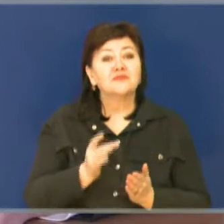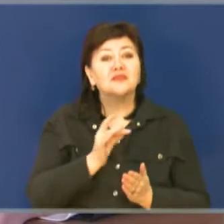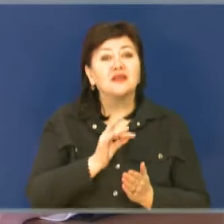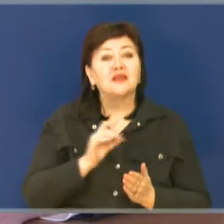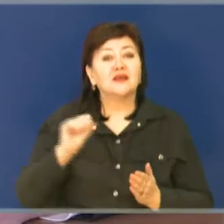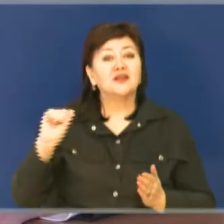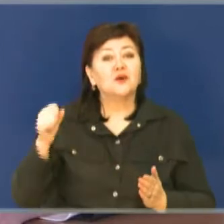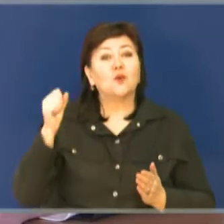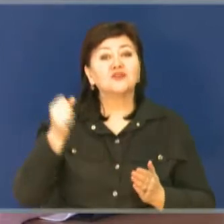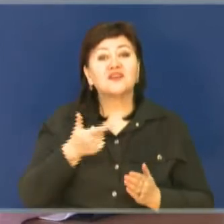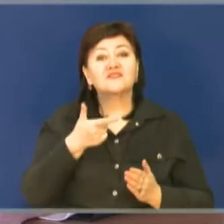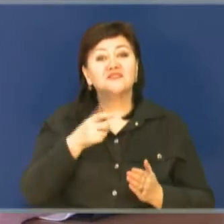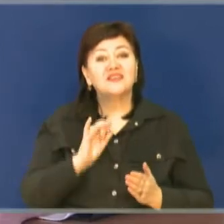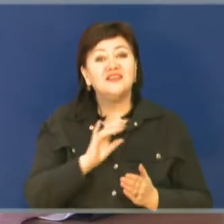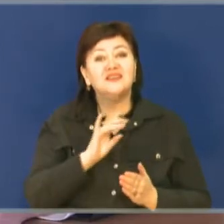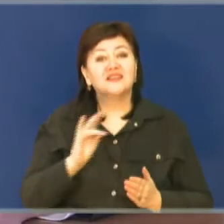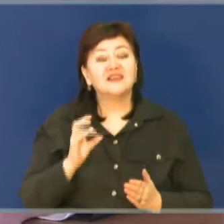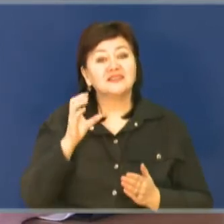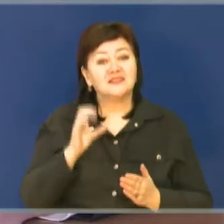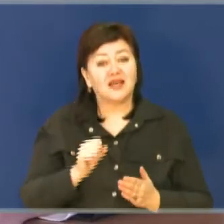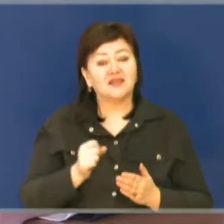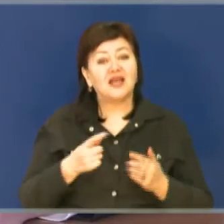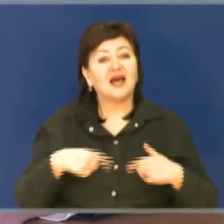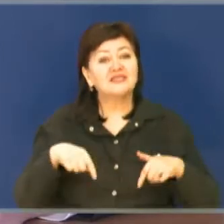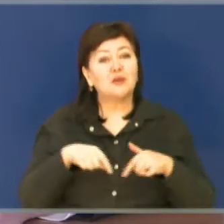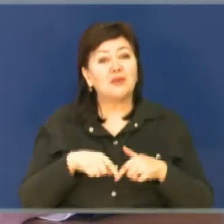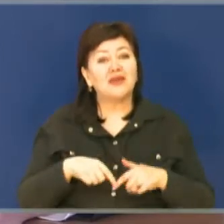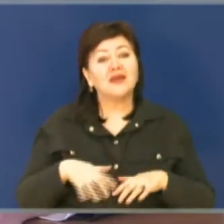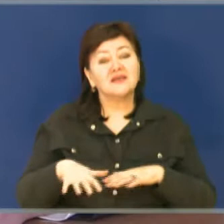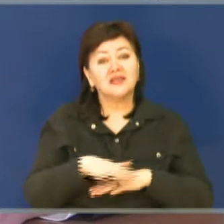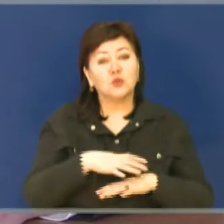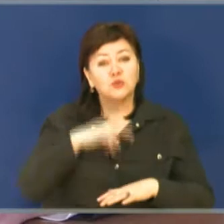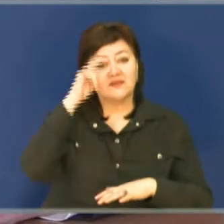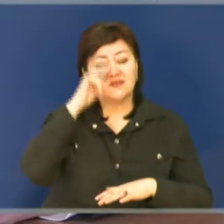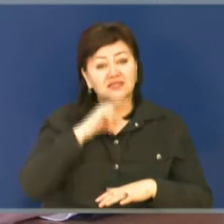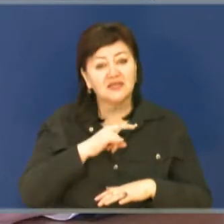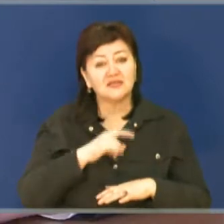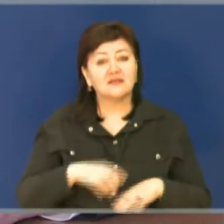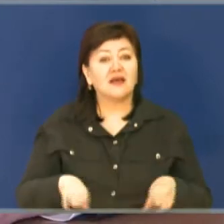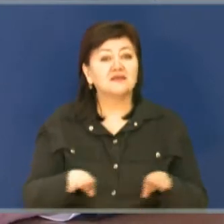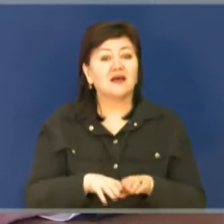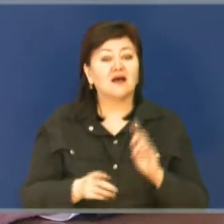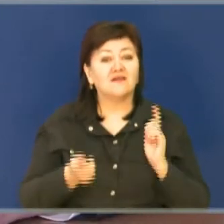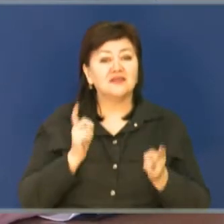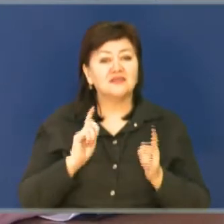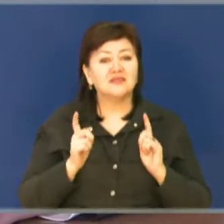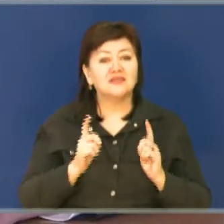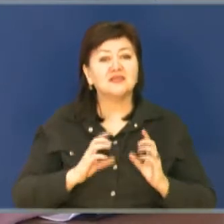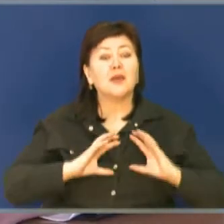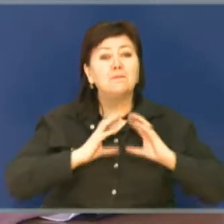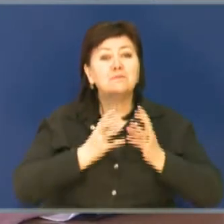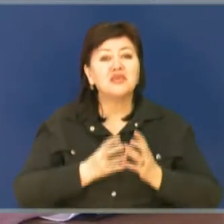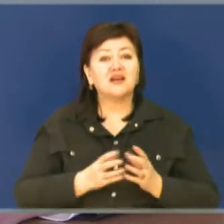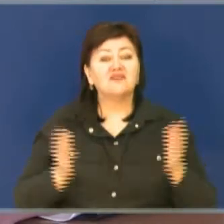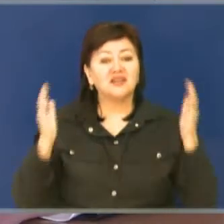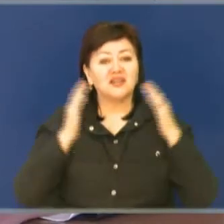такие уникальные институты, как Ассамблея народов Казахстана, как съезд мировых религий, который